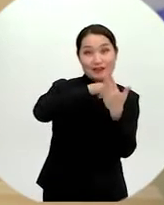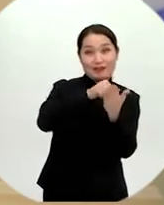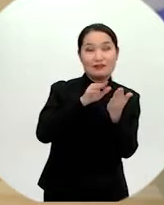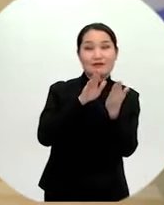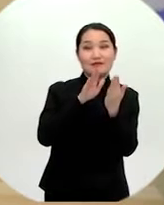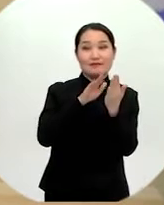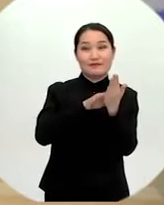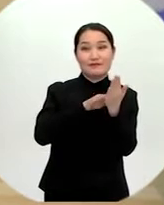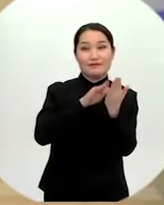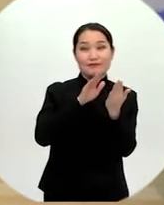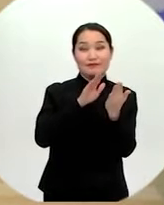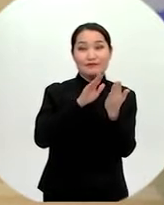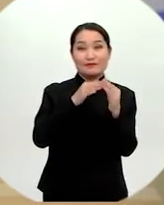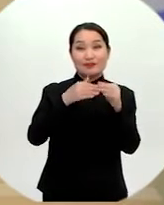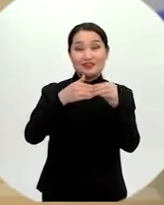자왔다 맞지?